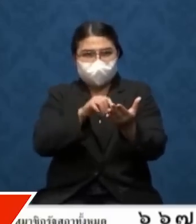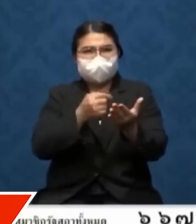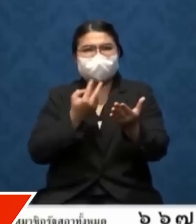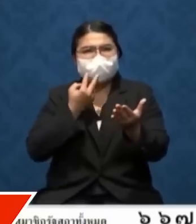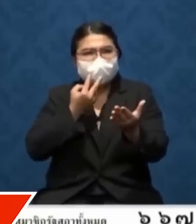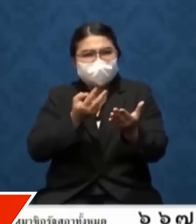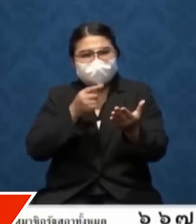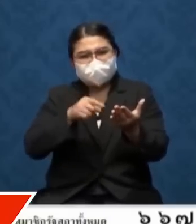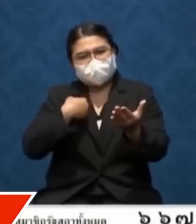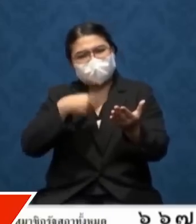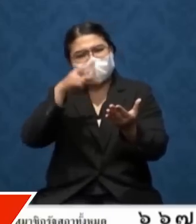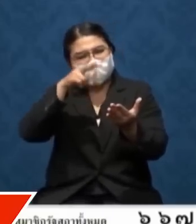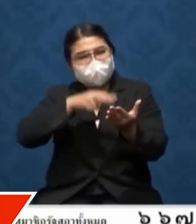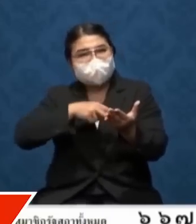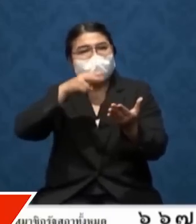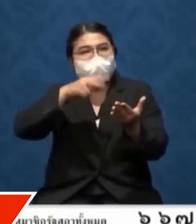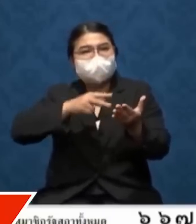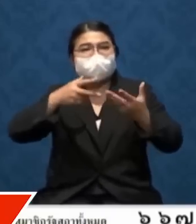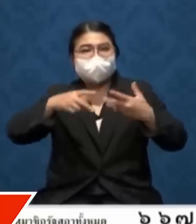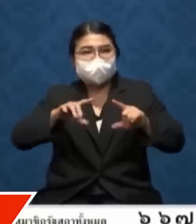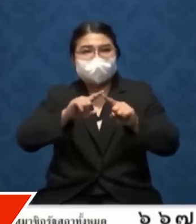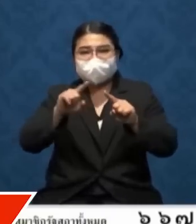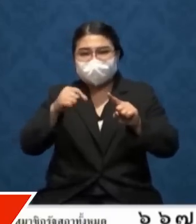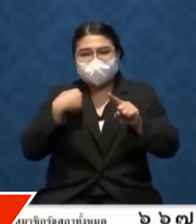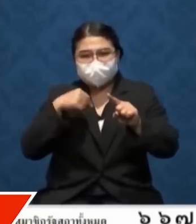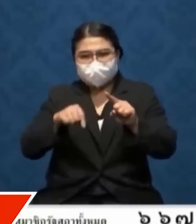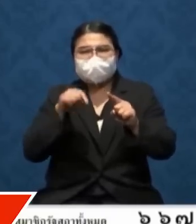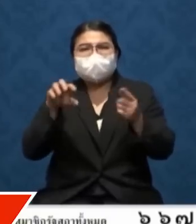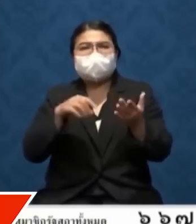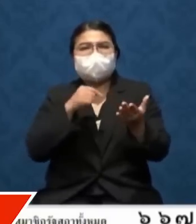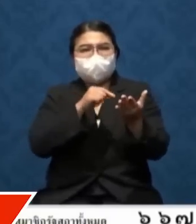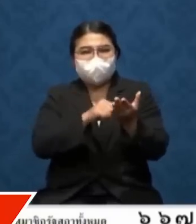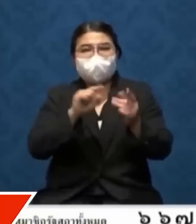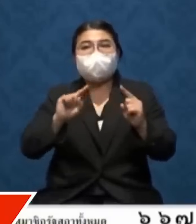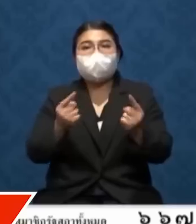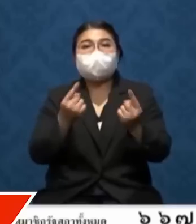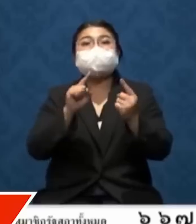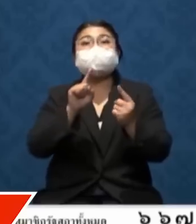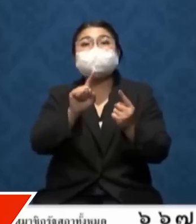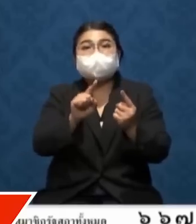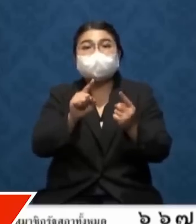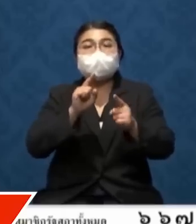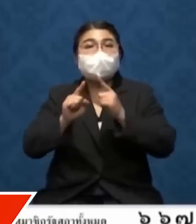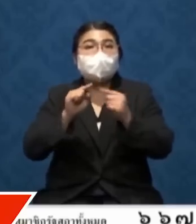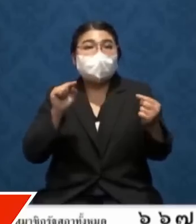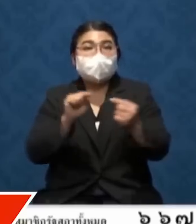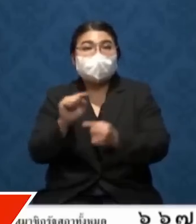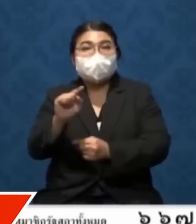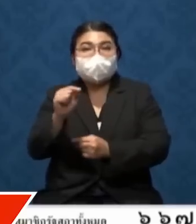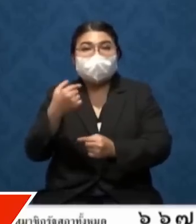าอ่าน teilweiseแต่นั้ เธอหยบ